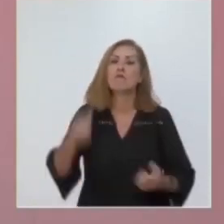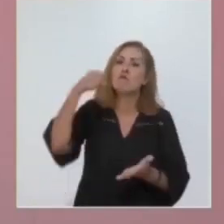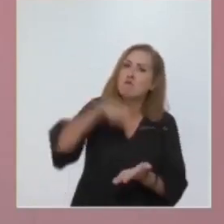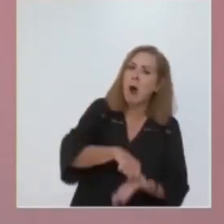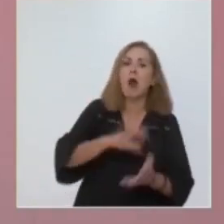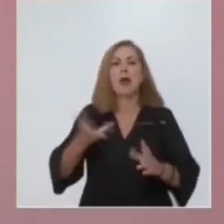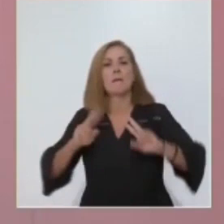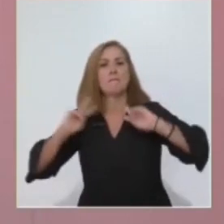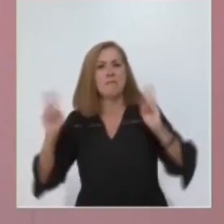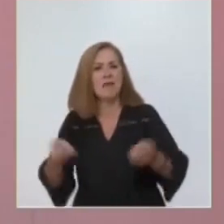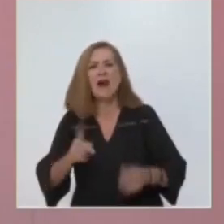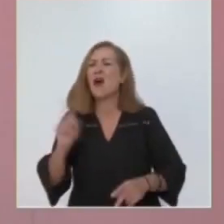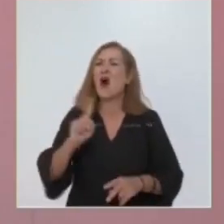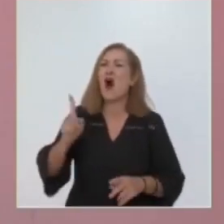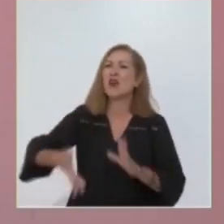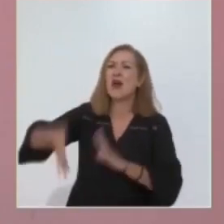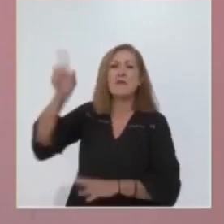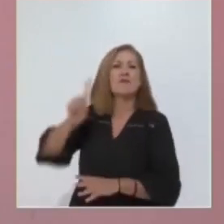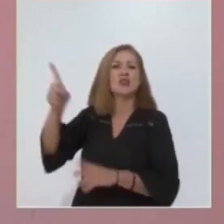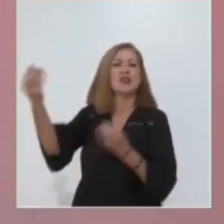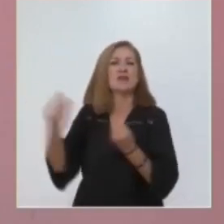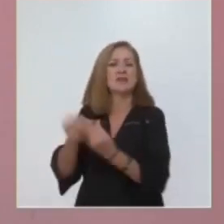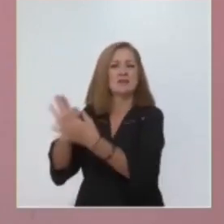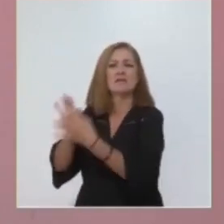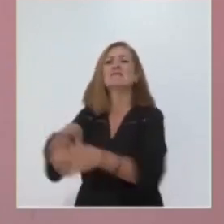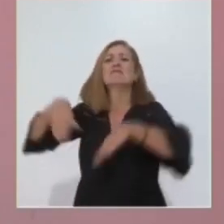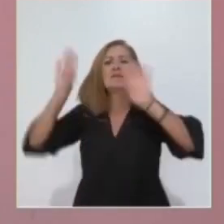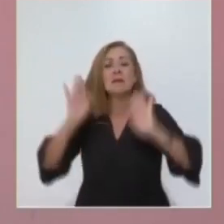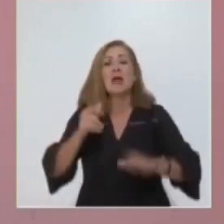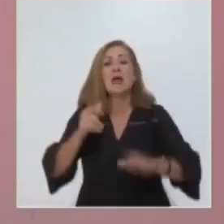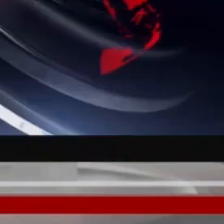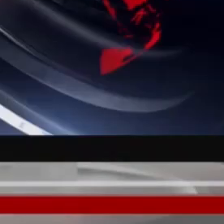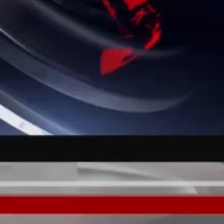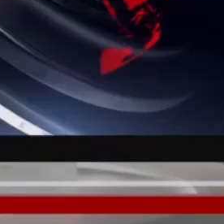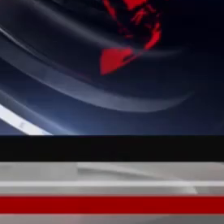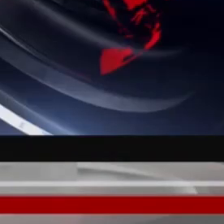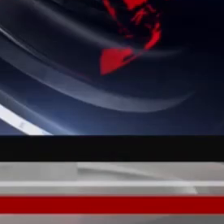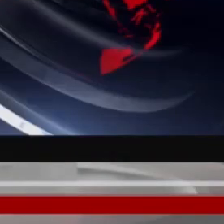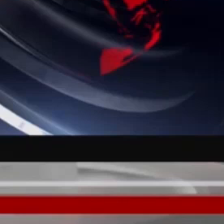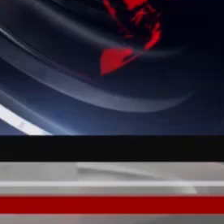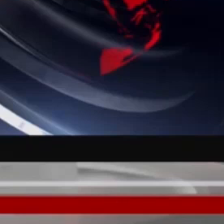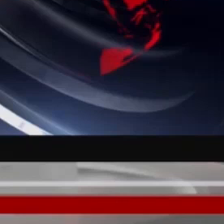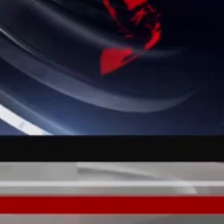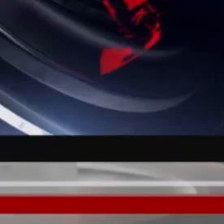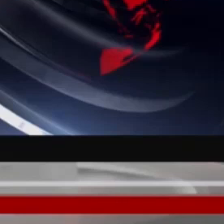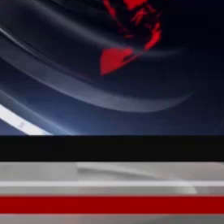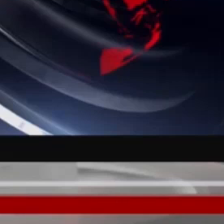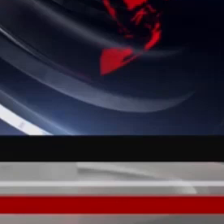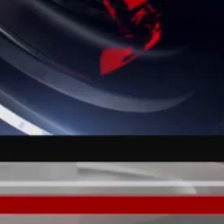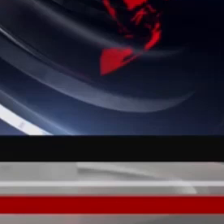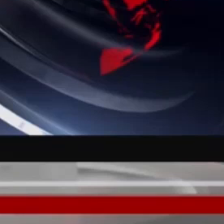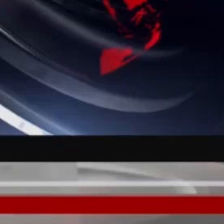δεν θα δεσμεύεται από τον κύριο Μητσοτάκη και θα σχεδιάζει και θα εκπροσωπεί την πόλη και την περιφέρεια. Η προγραμματική διακήρυξη